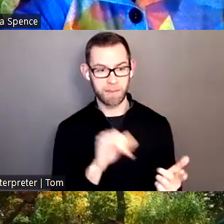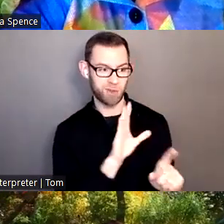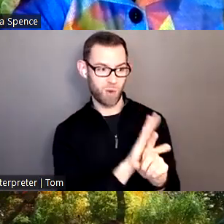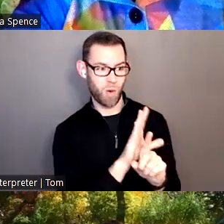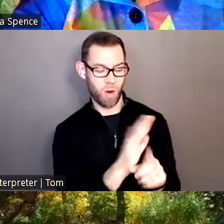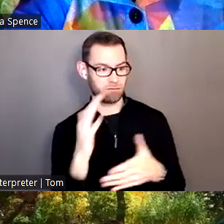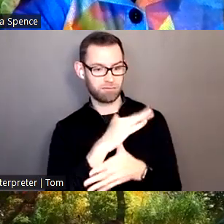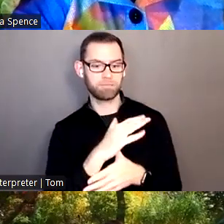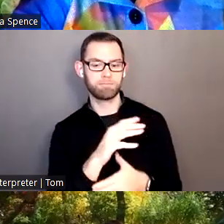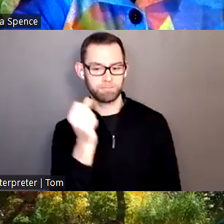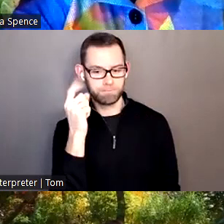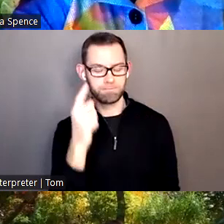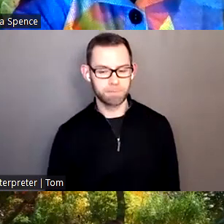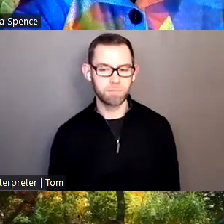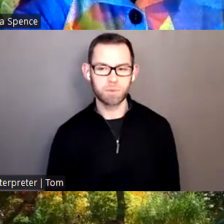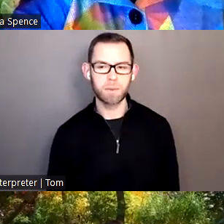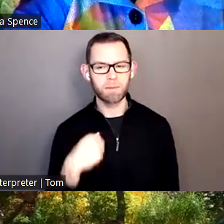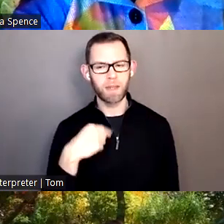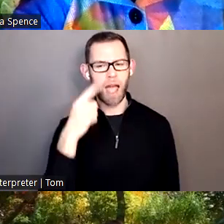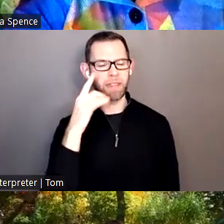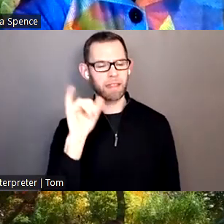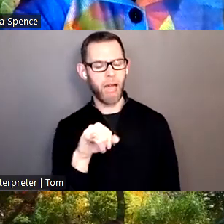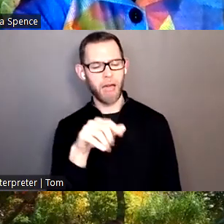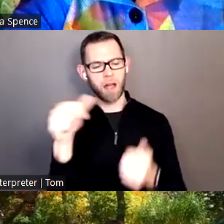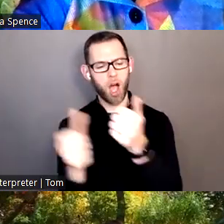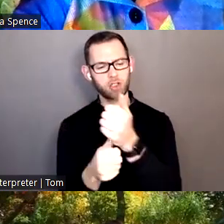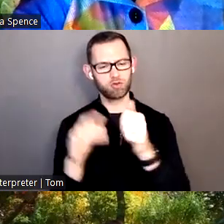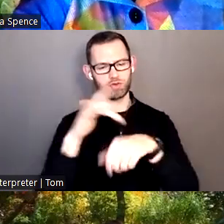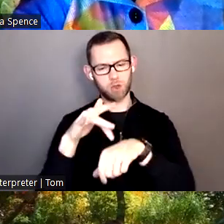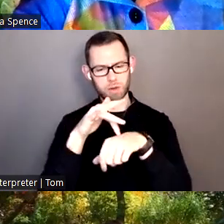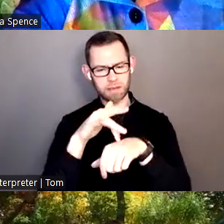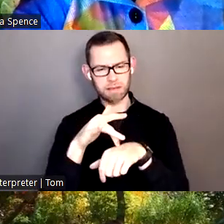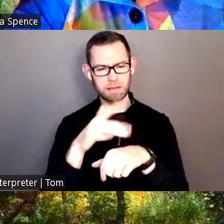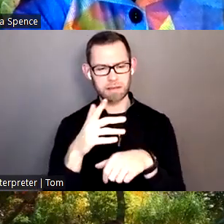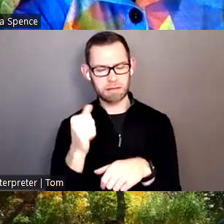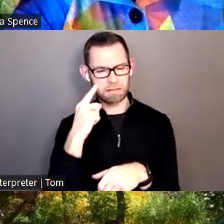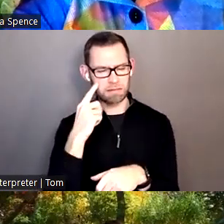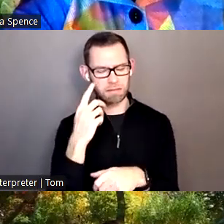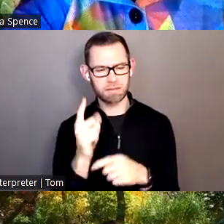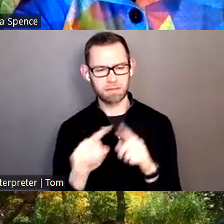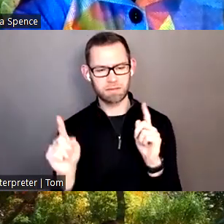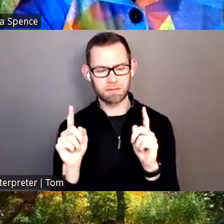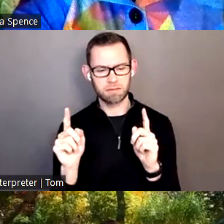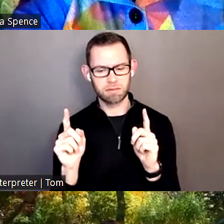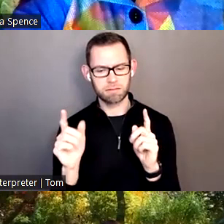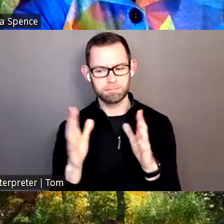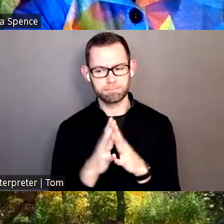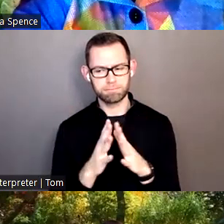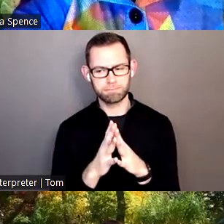et ensuite Plugs nous into some of passer the resources, but I don't think it partir was dans actually et sur ça dit